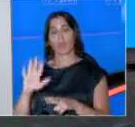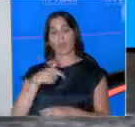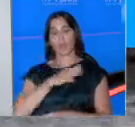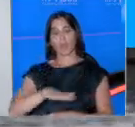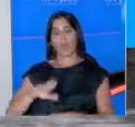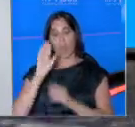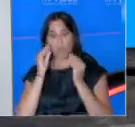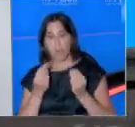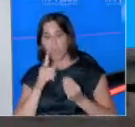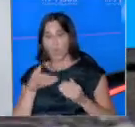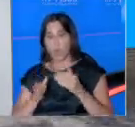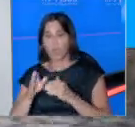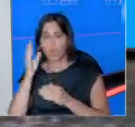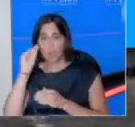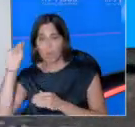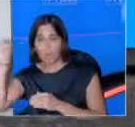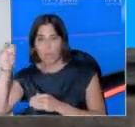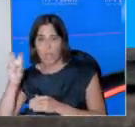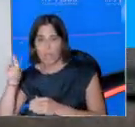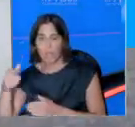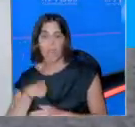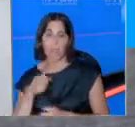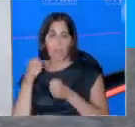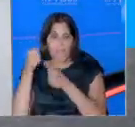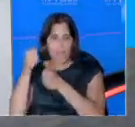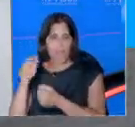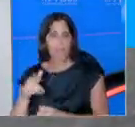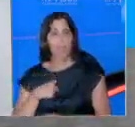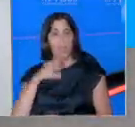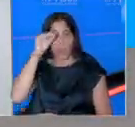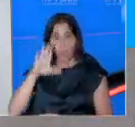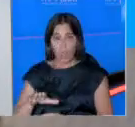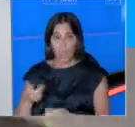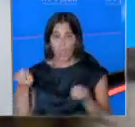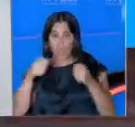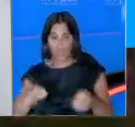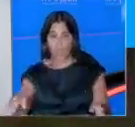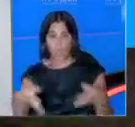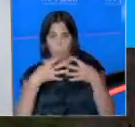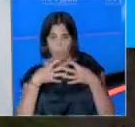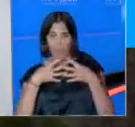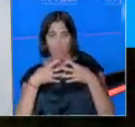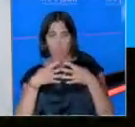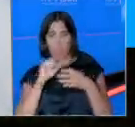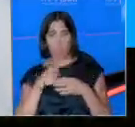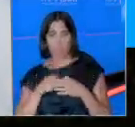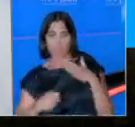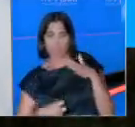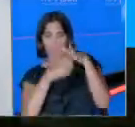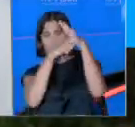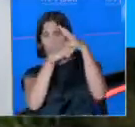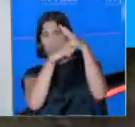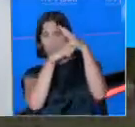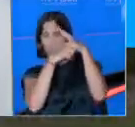חרדים לא נכנסו לפארק ענבה במודיעין, גם אז נאבקתי, כל ילד שסוגרים בפניו שער, אם יש לו תקרת זכוכית על